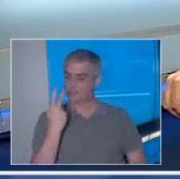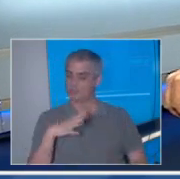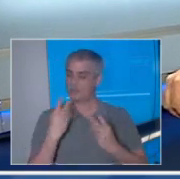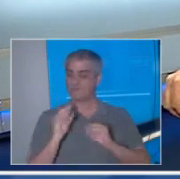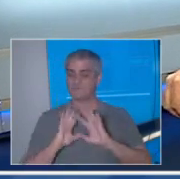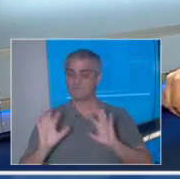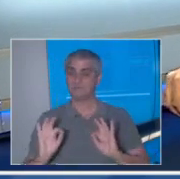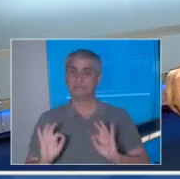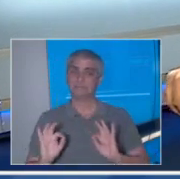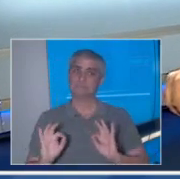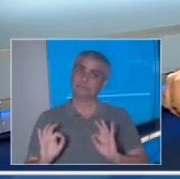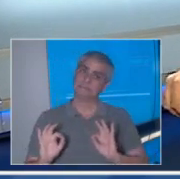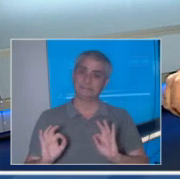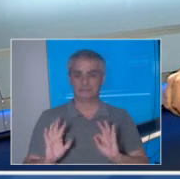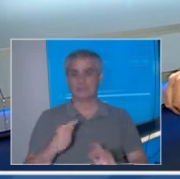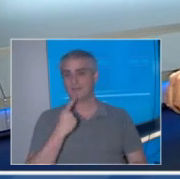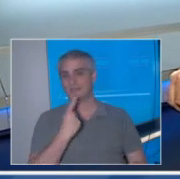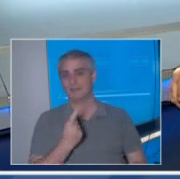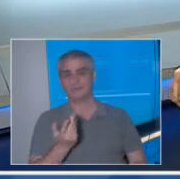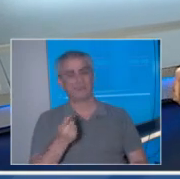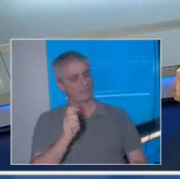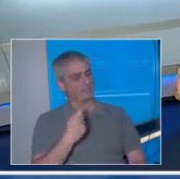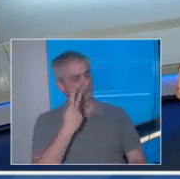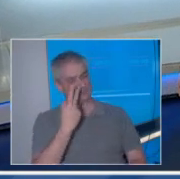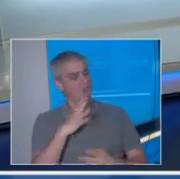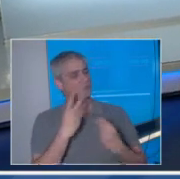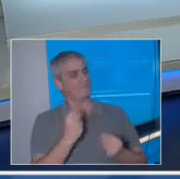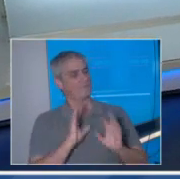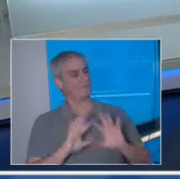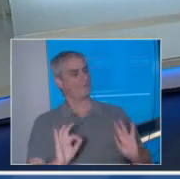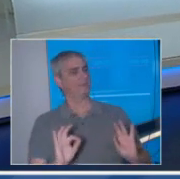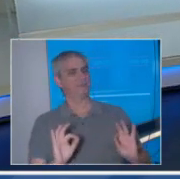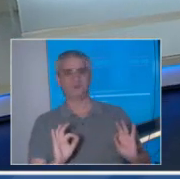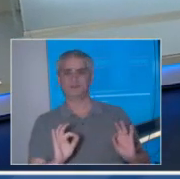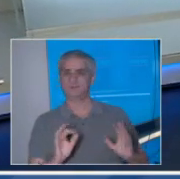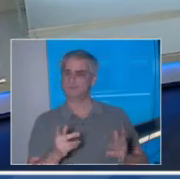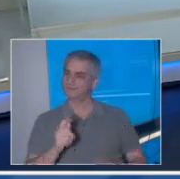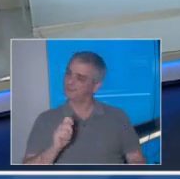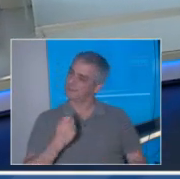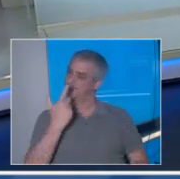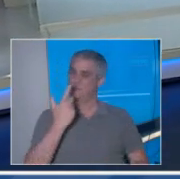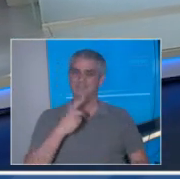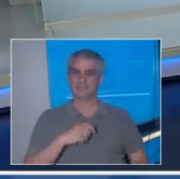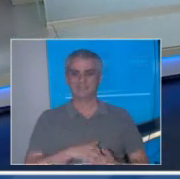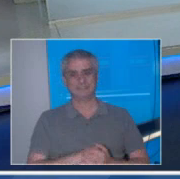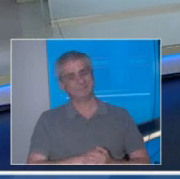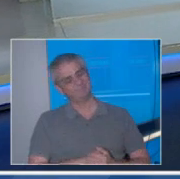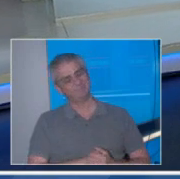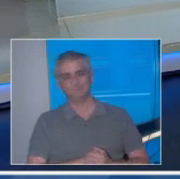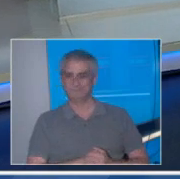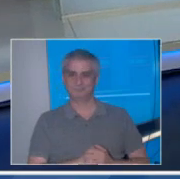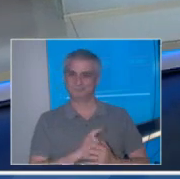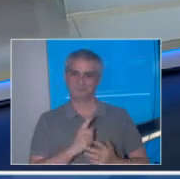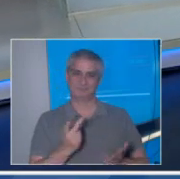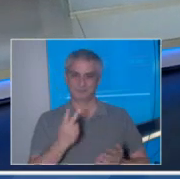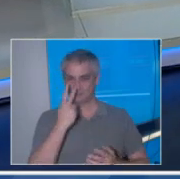טוב במציאות? זה גם להגיד, אתה דווקא נראה יותר טוב במציאות. או דווקא זה בכלל. דווקא זה הכי גרוע. מה שאתה חשב עליך לפני. לי תמיד אומרים